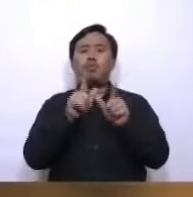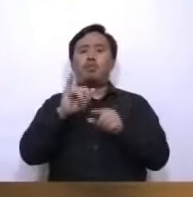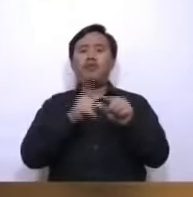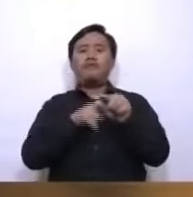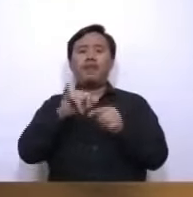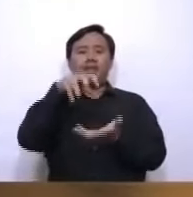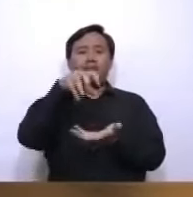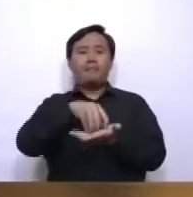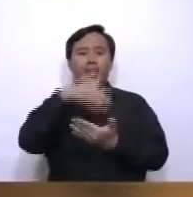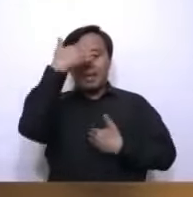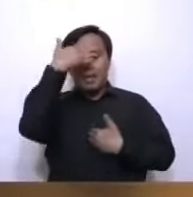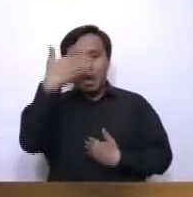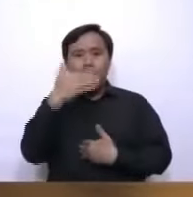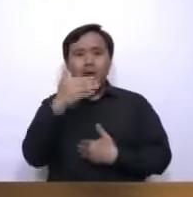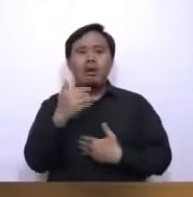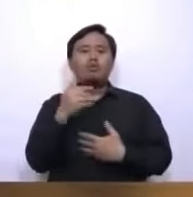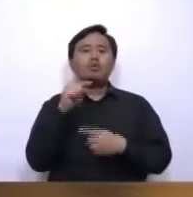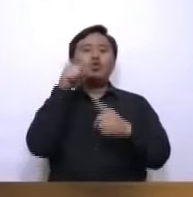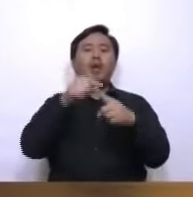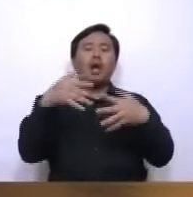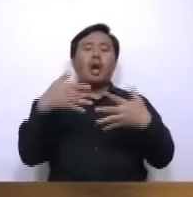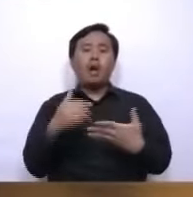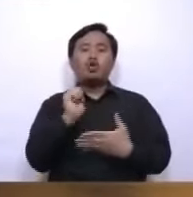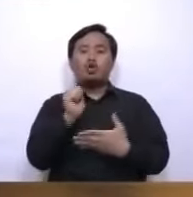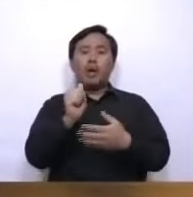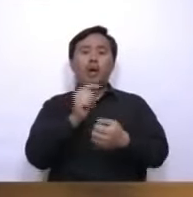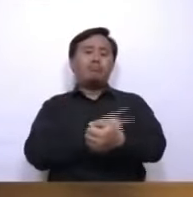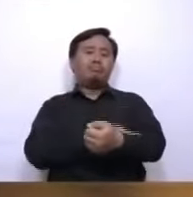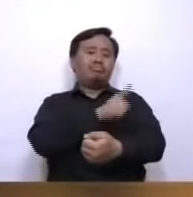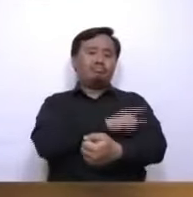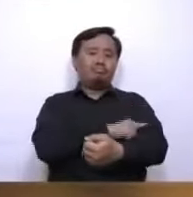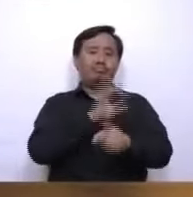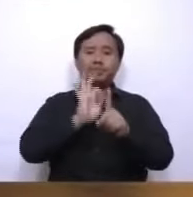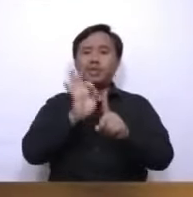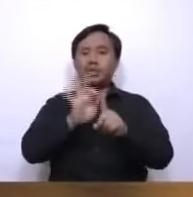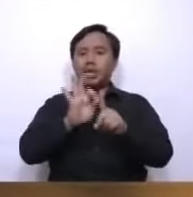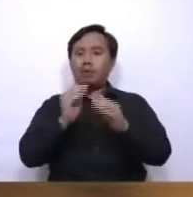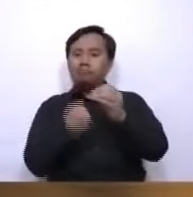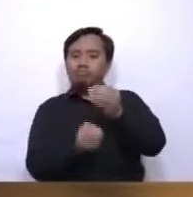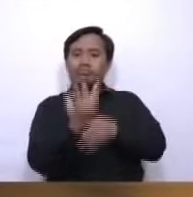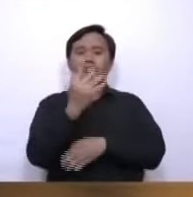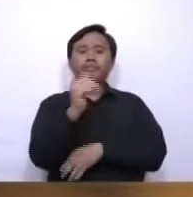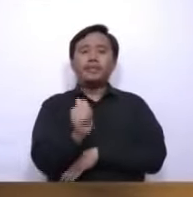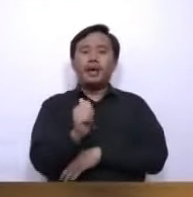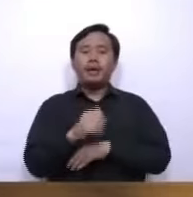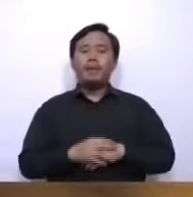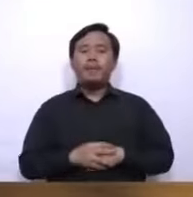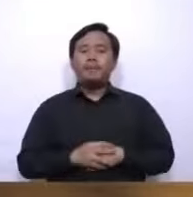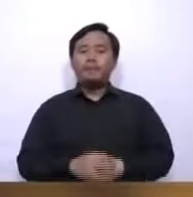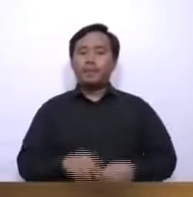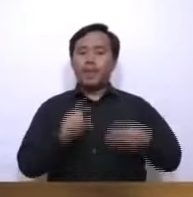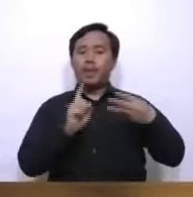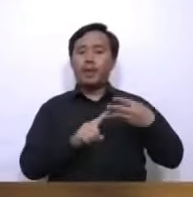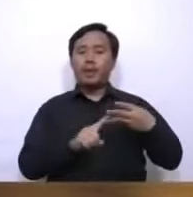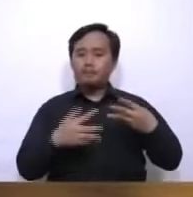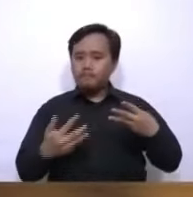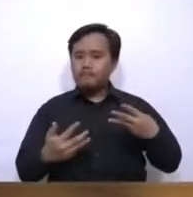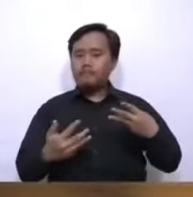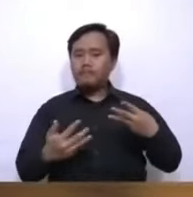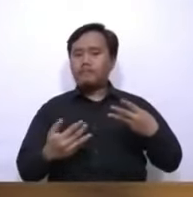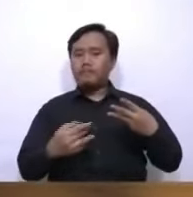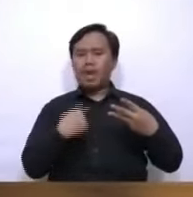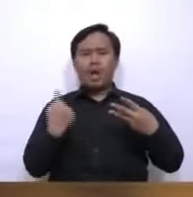ibadah dalam rangka pengembangan talenta-talenta digital yang memadai. Dan yang ketiga, menurut